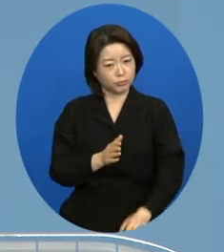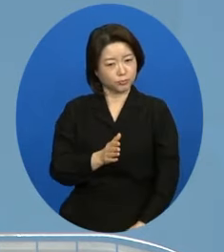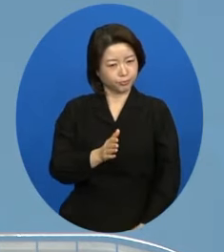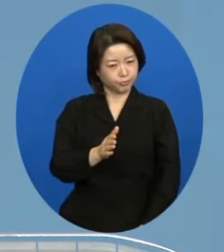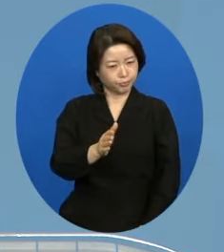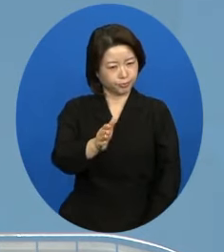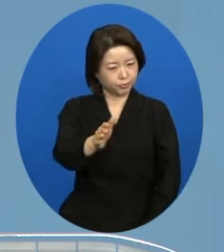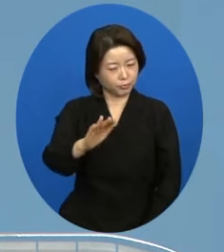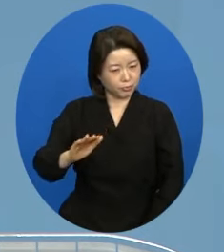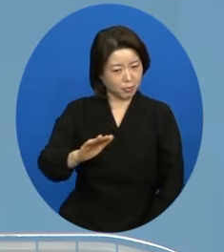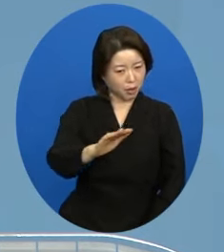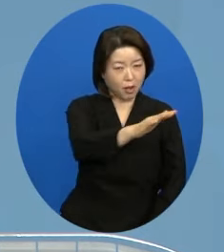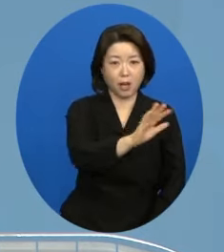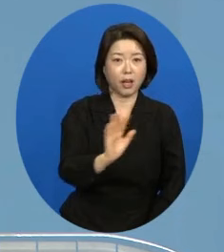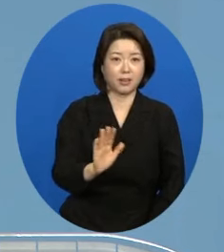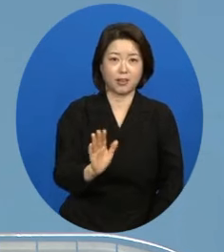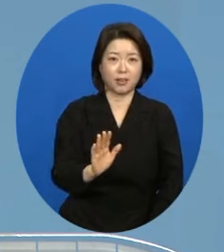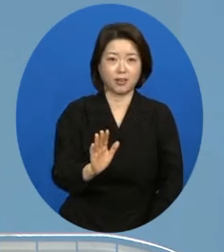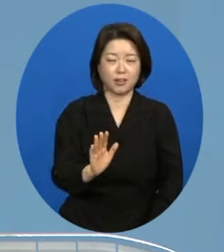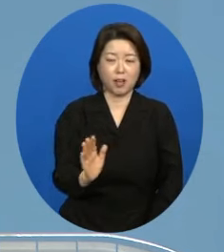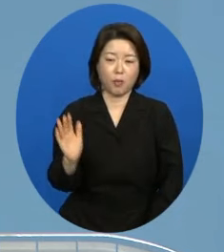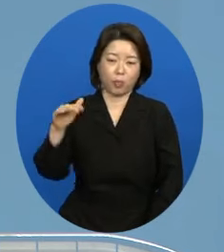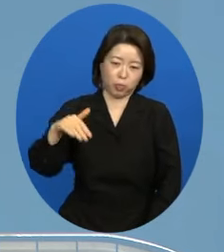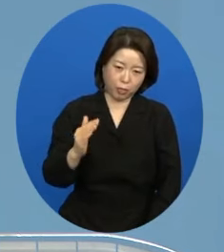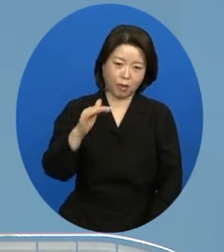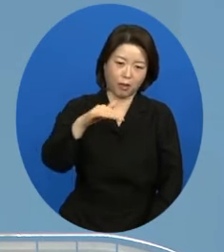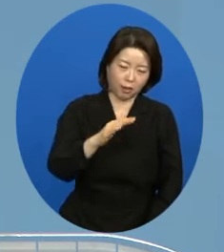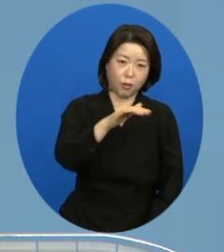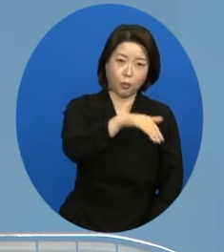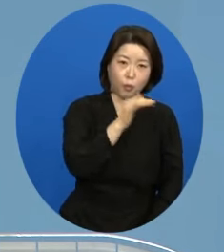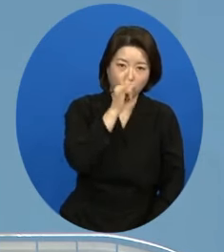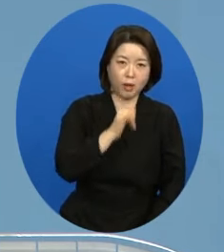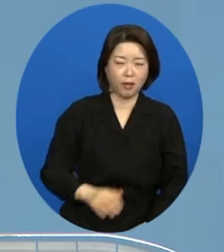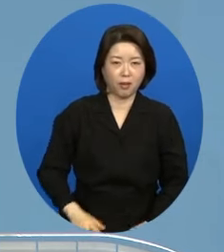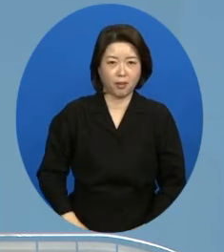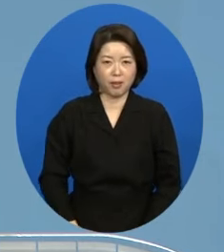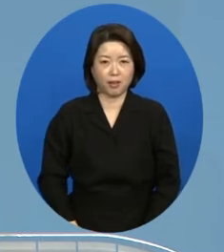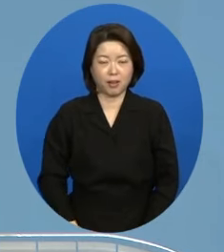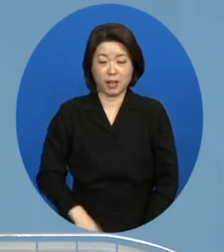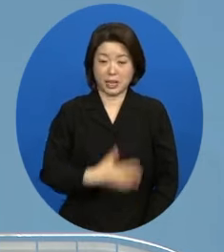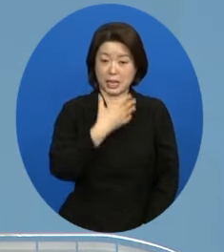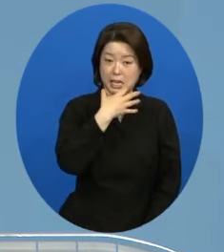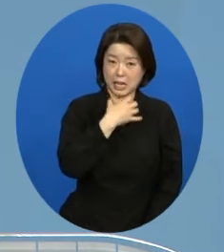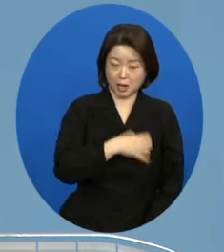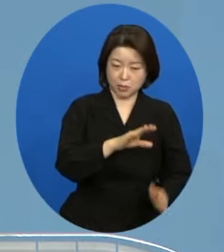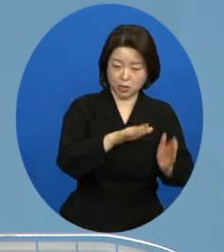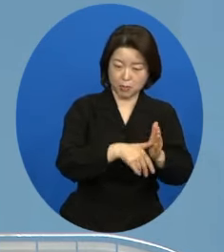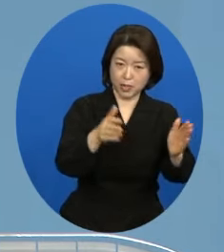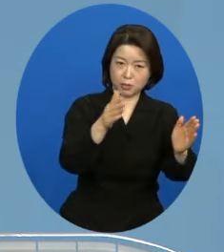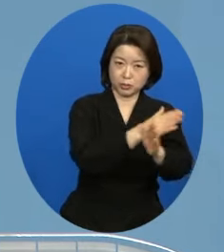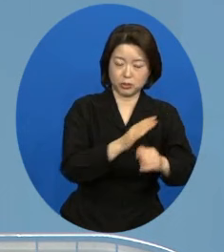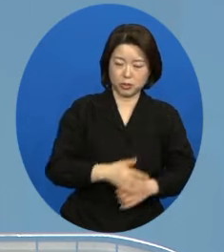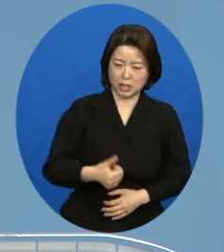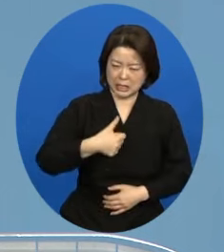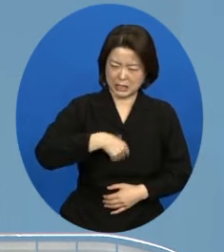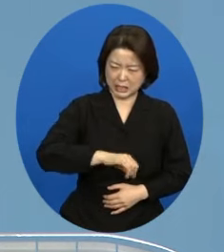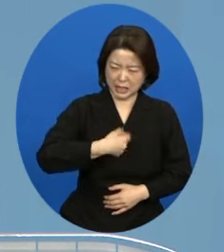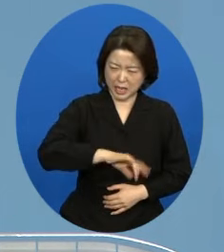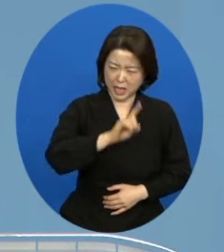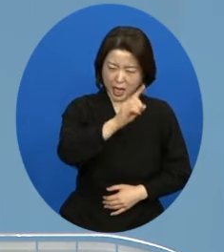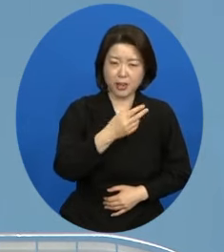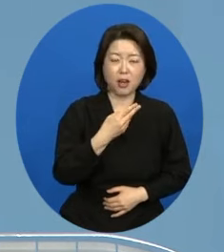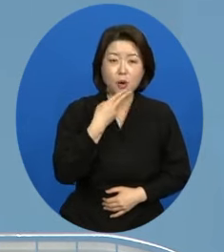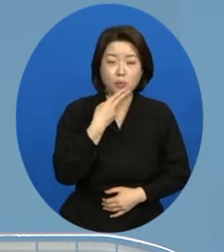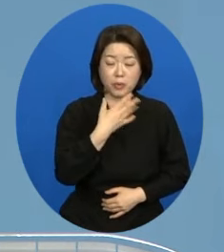흘러간게 아니고요 굴곡이 있습니다 그러니까 아브라함 때부터 자녀 하나 없던 그에게